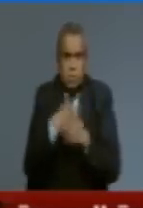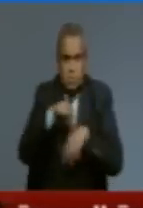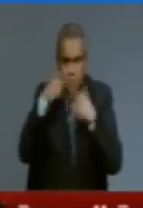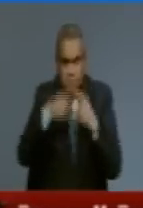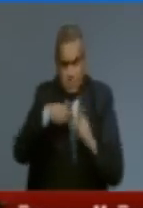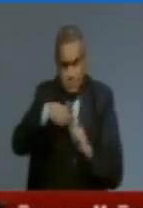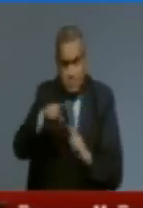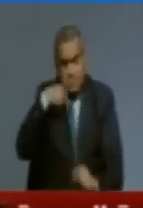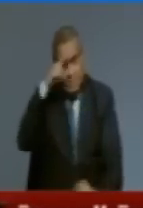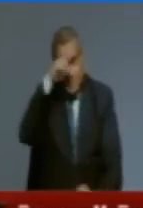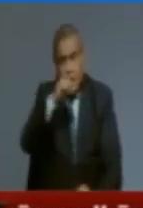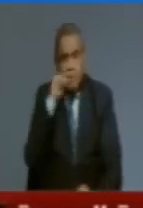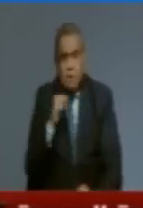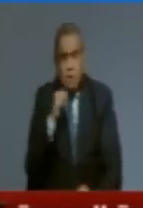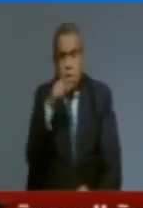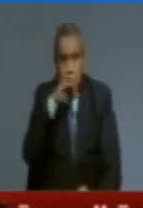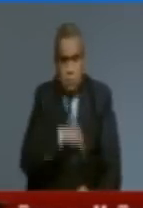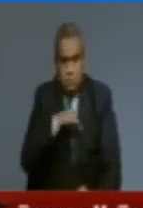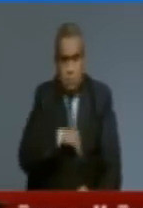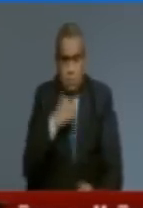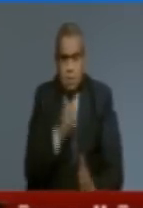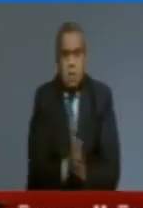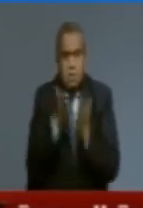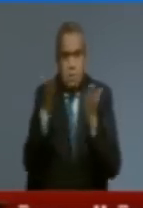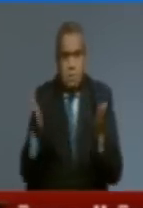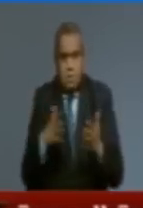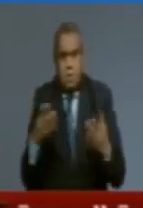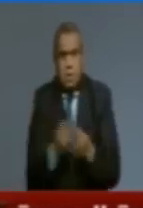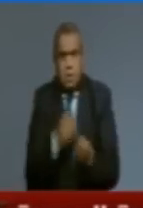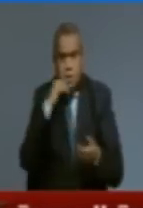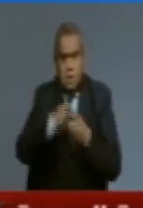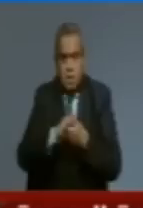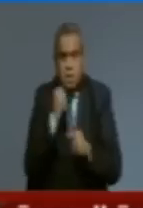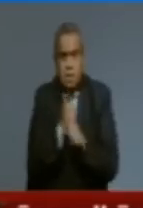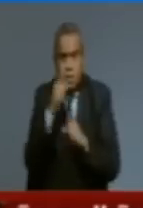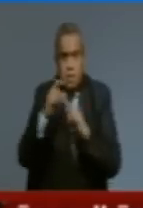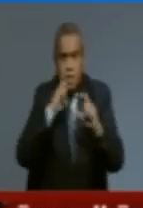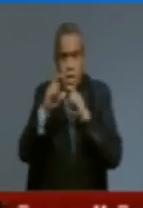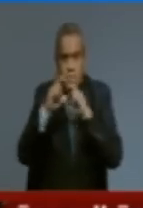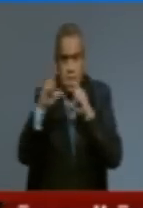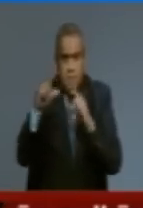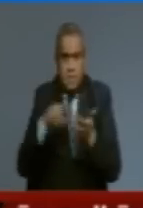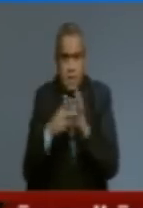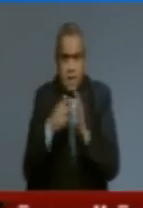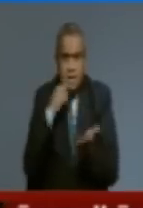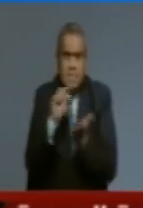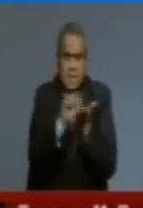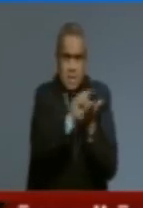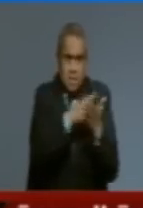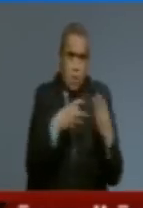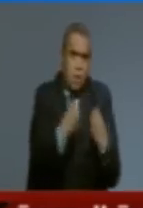نحن نريد أن نوسع طيف تأثير لهذا البنك على الدول النامية.